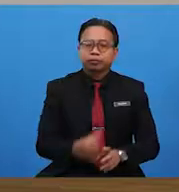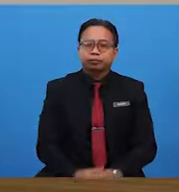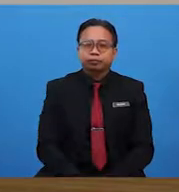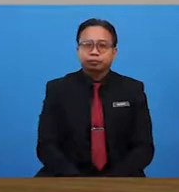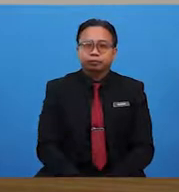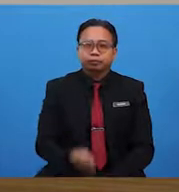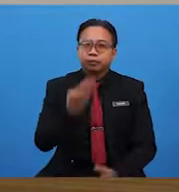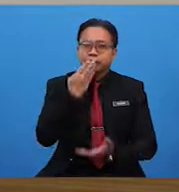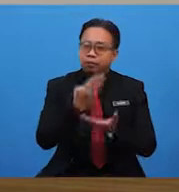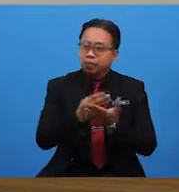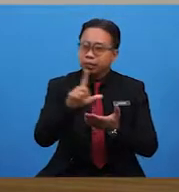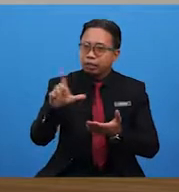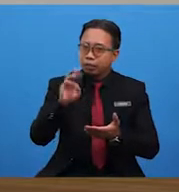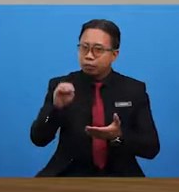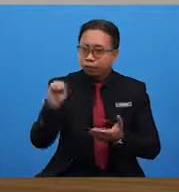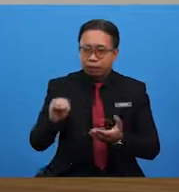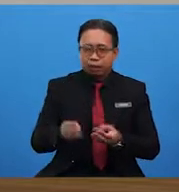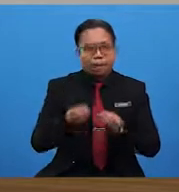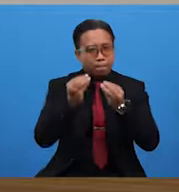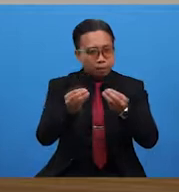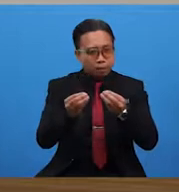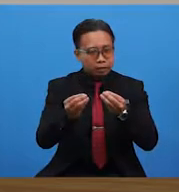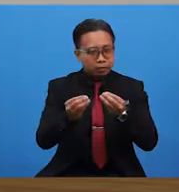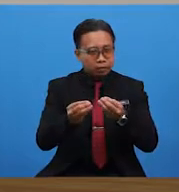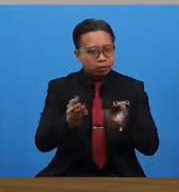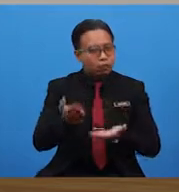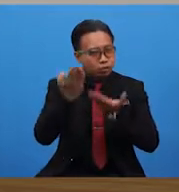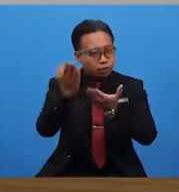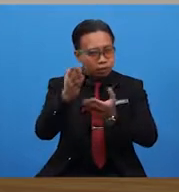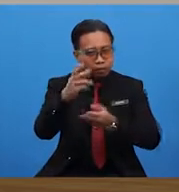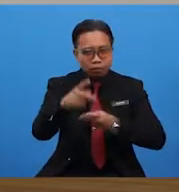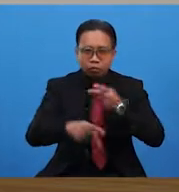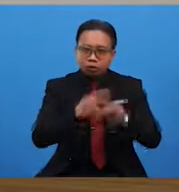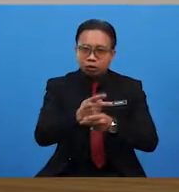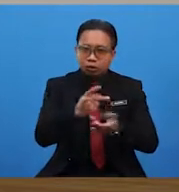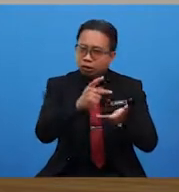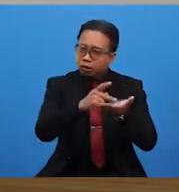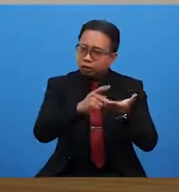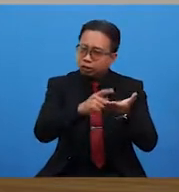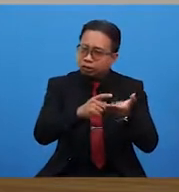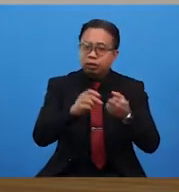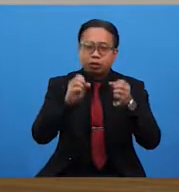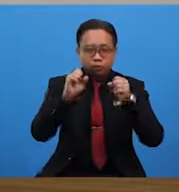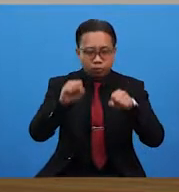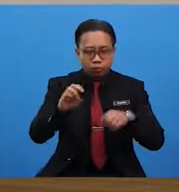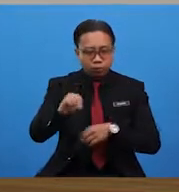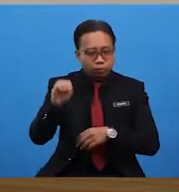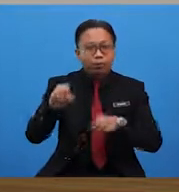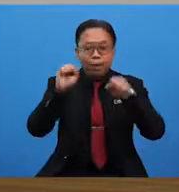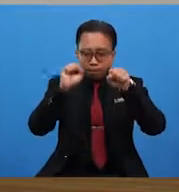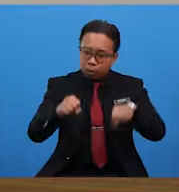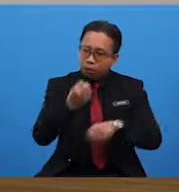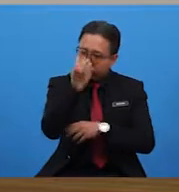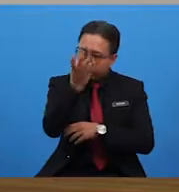Baiklah Plaza pajak bagi memantapkan lagi cadangan projek kajian pelajar-pelajar bolehnya the kain